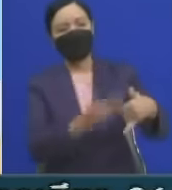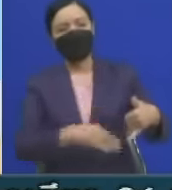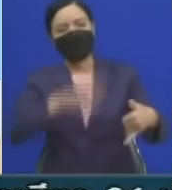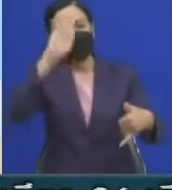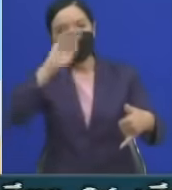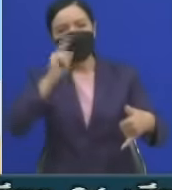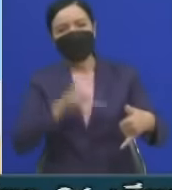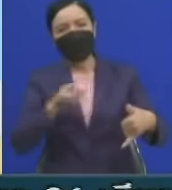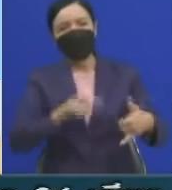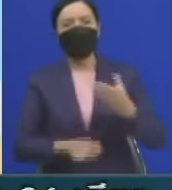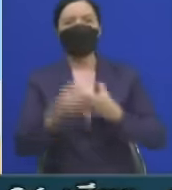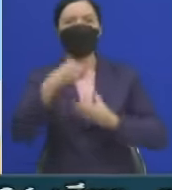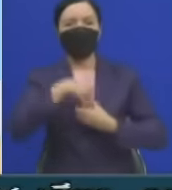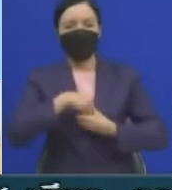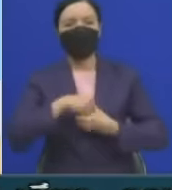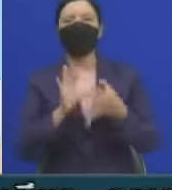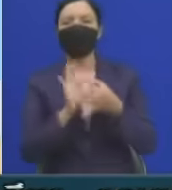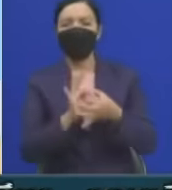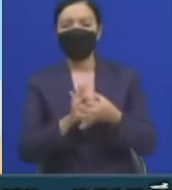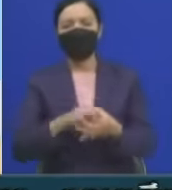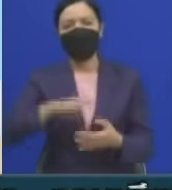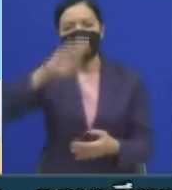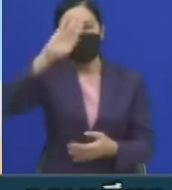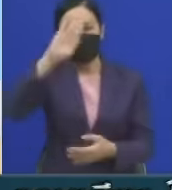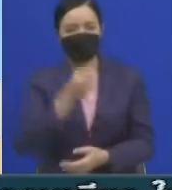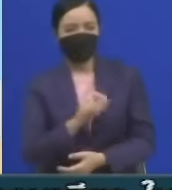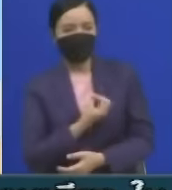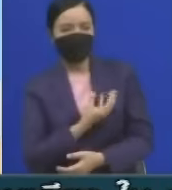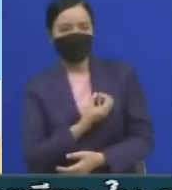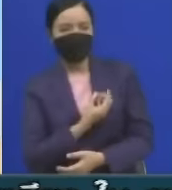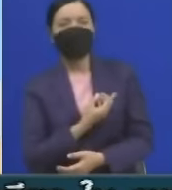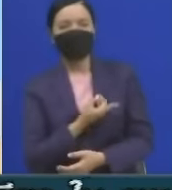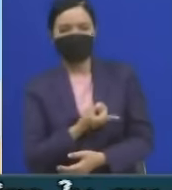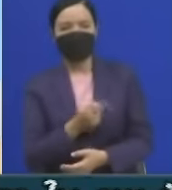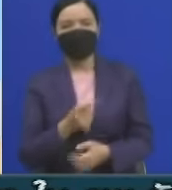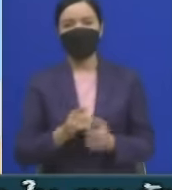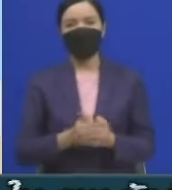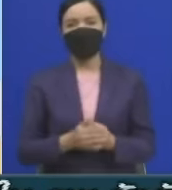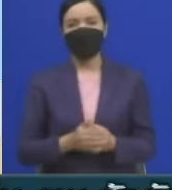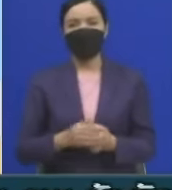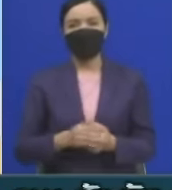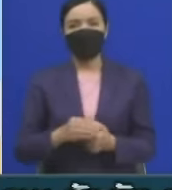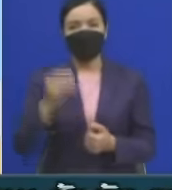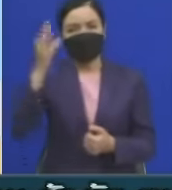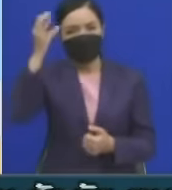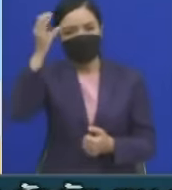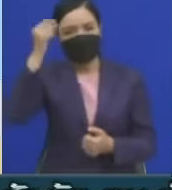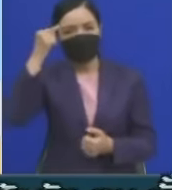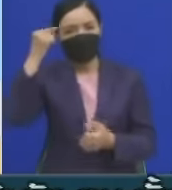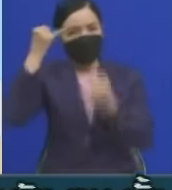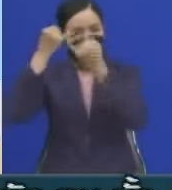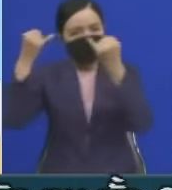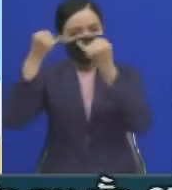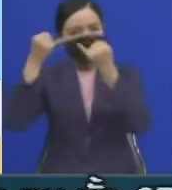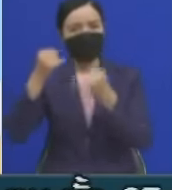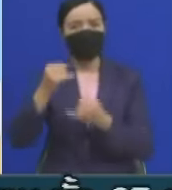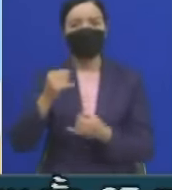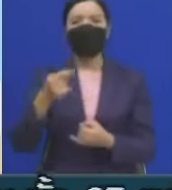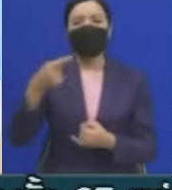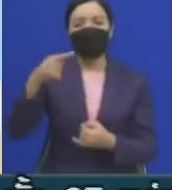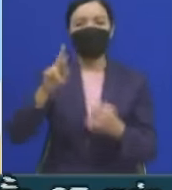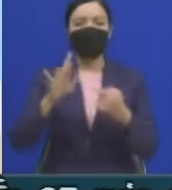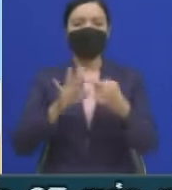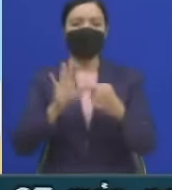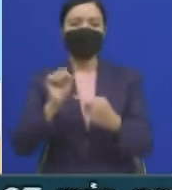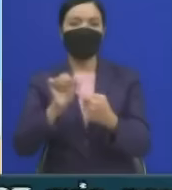จำตัวนะครับกลุ่มที่มีโรคหัวใจนะโรคทางระบบประสาทโรคทางระบบสม